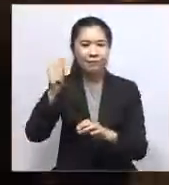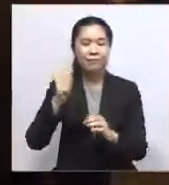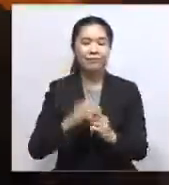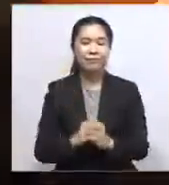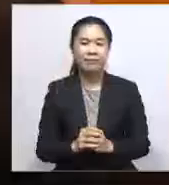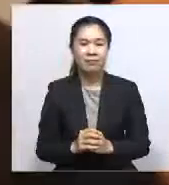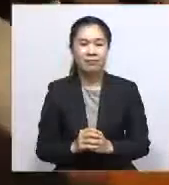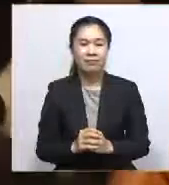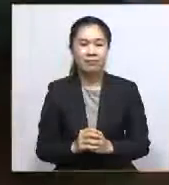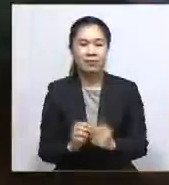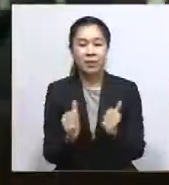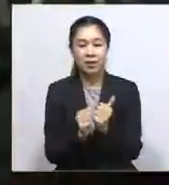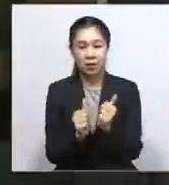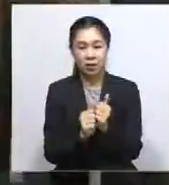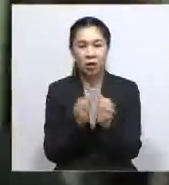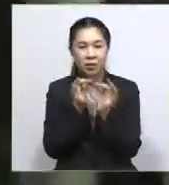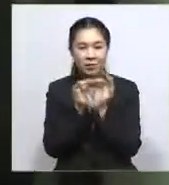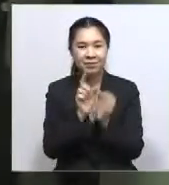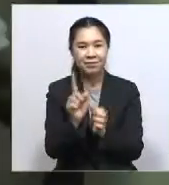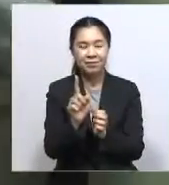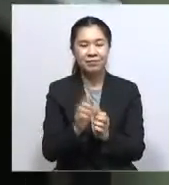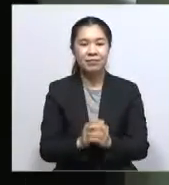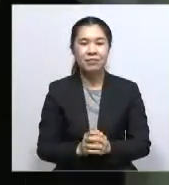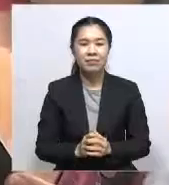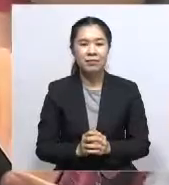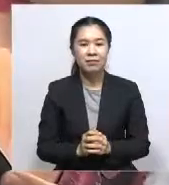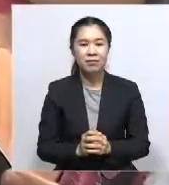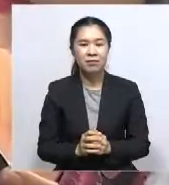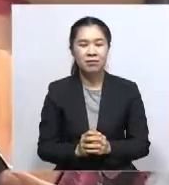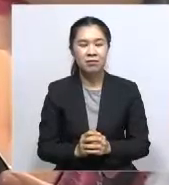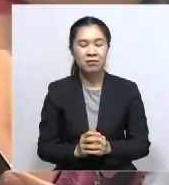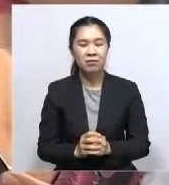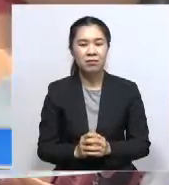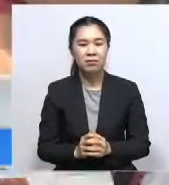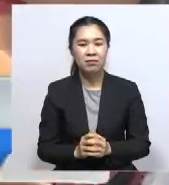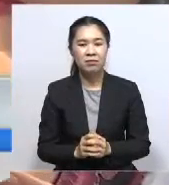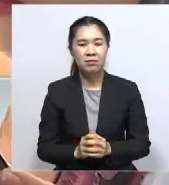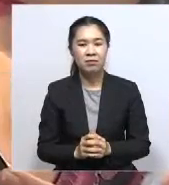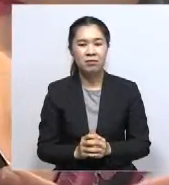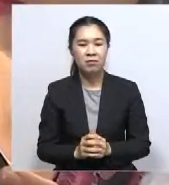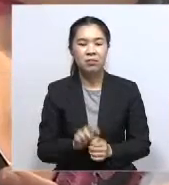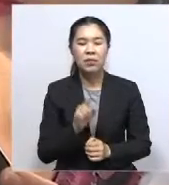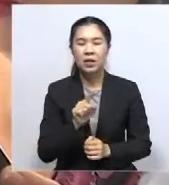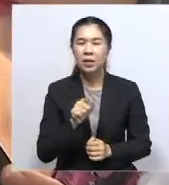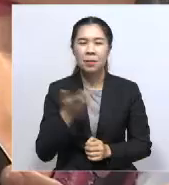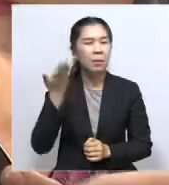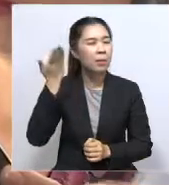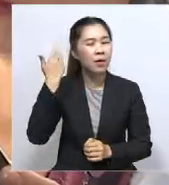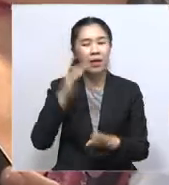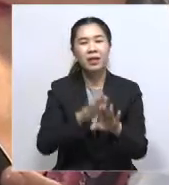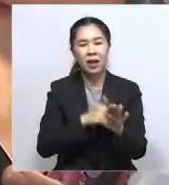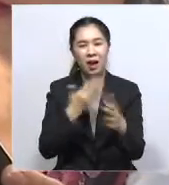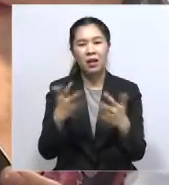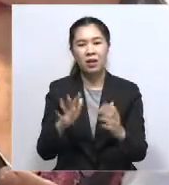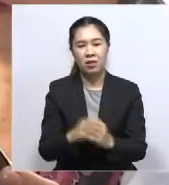ฟังประเด็นนี้จากรองนายกรัฐมนตรีกันค่ะ เรื่องอย่างนี้มันมีมานานแล้วแล้วมันก็มีอยู่เสมอในทุกศ